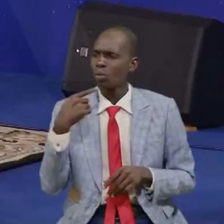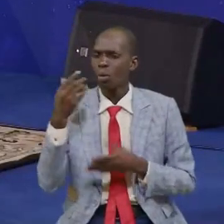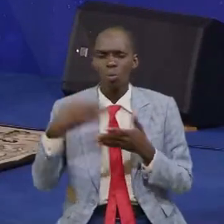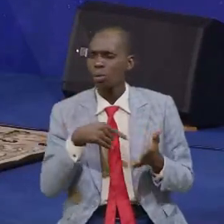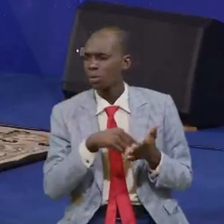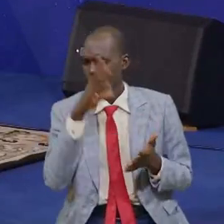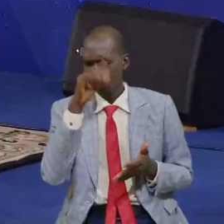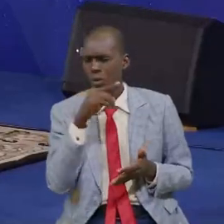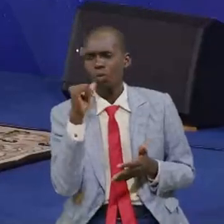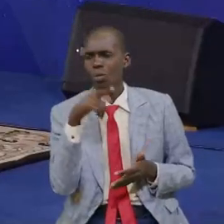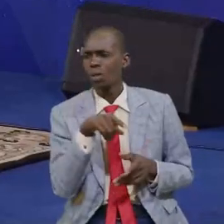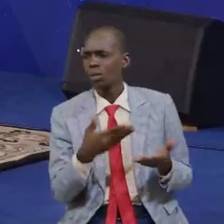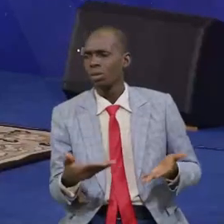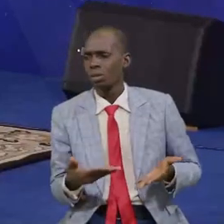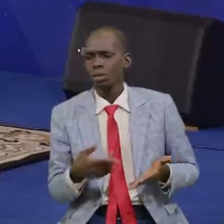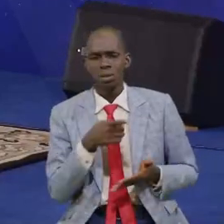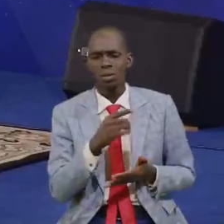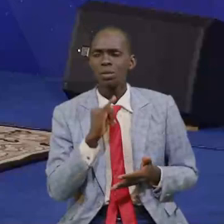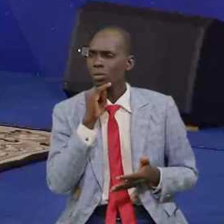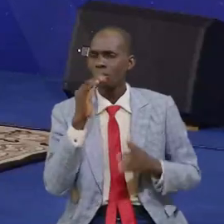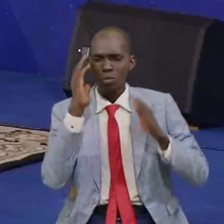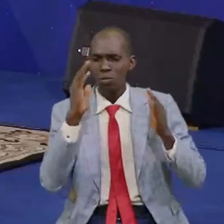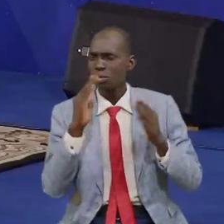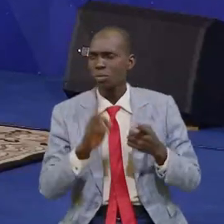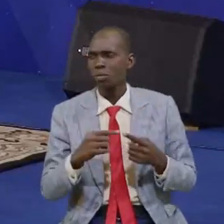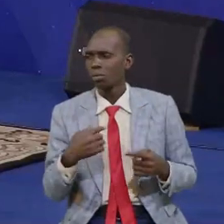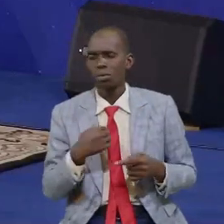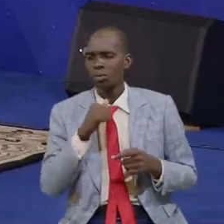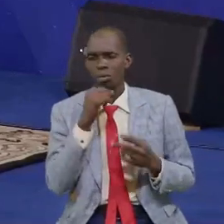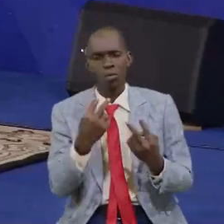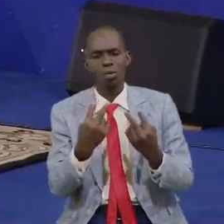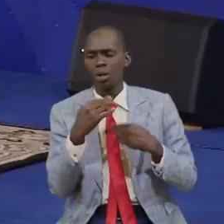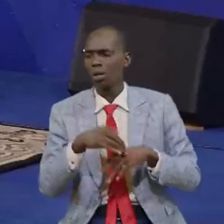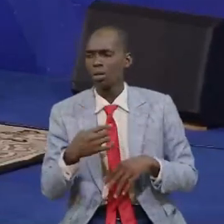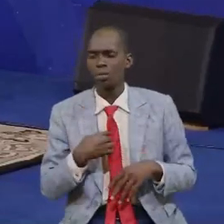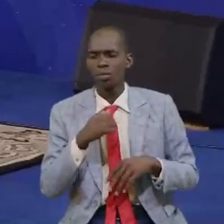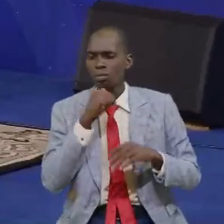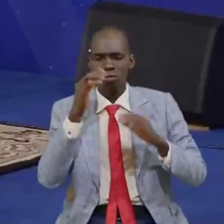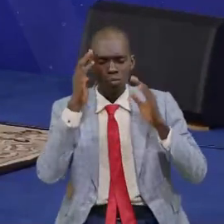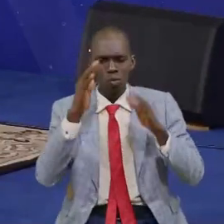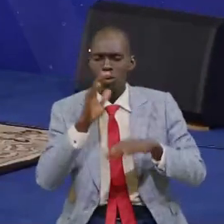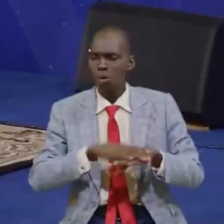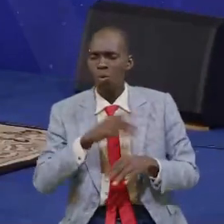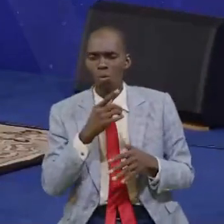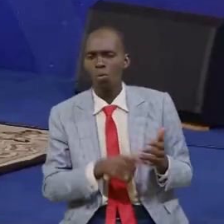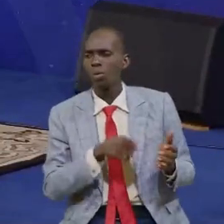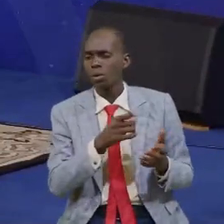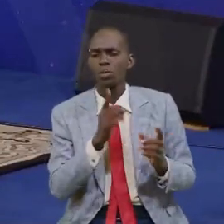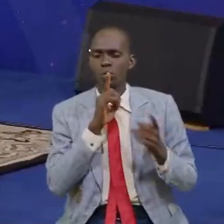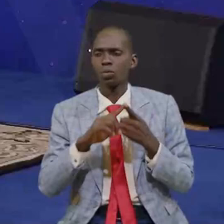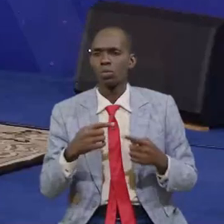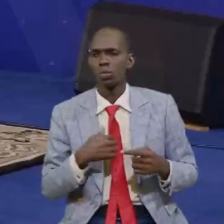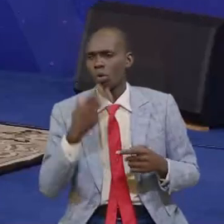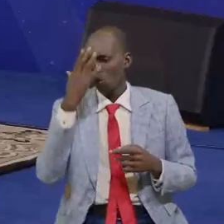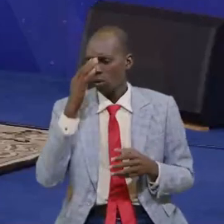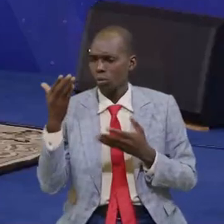quelqu'un comme ça, une femme, un homme pareil? Il ne va même pas te donner son attention. Il va même pas me... il ne se constate même pas sur ce qu'il veut. Pourquoi est-ce